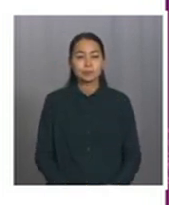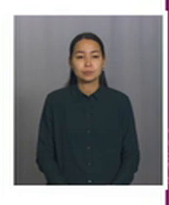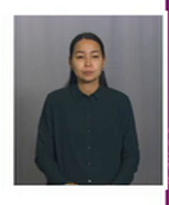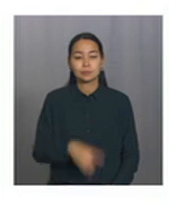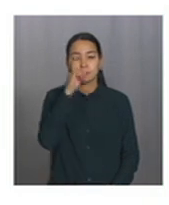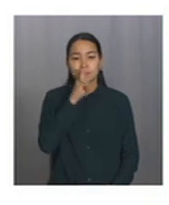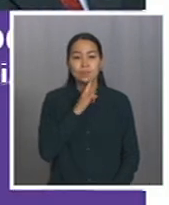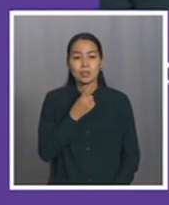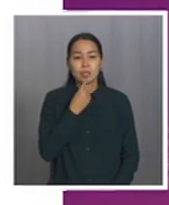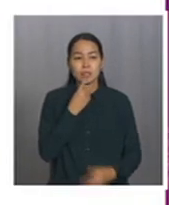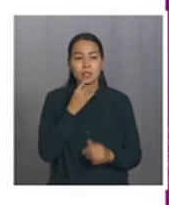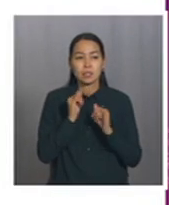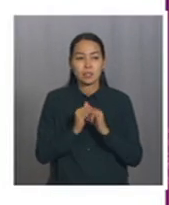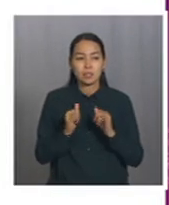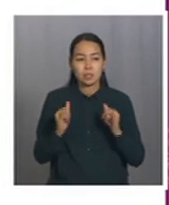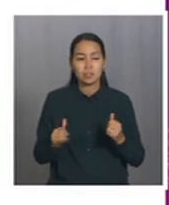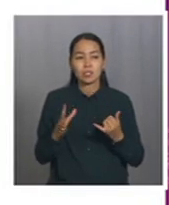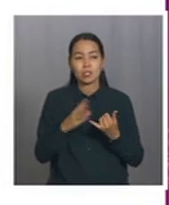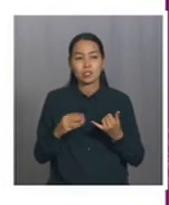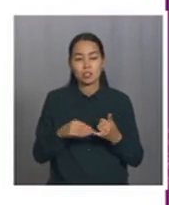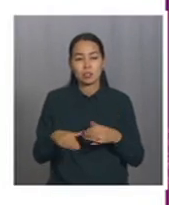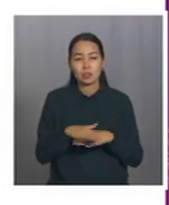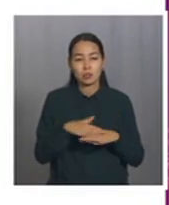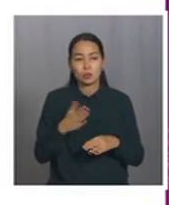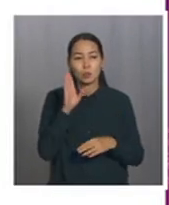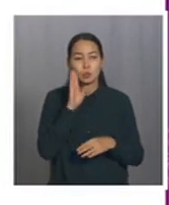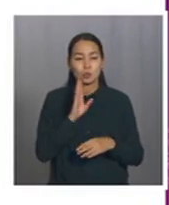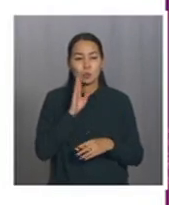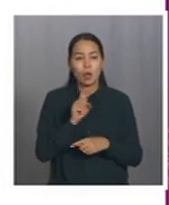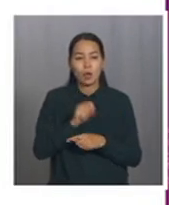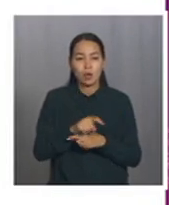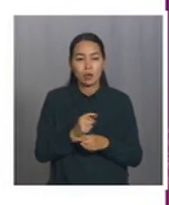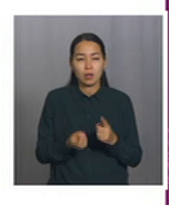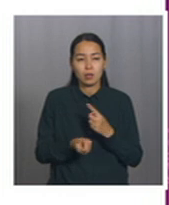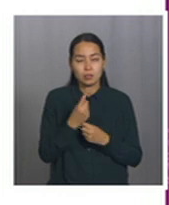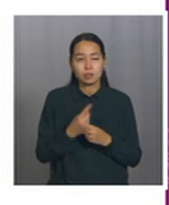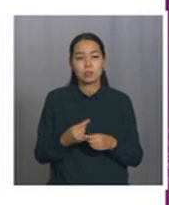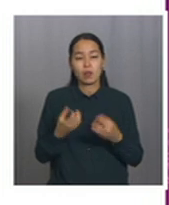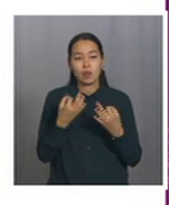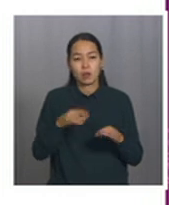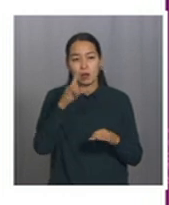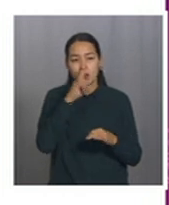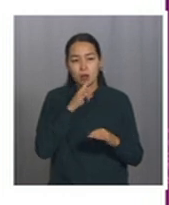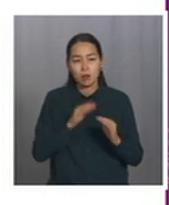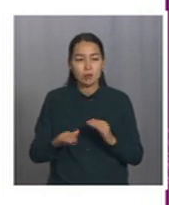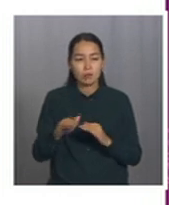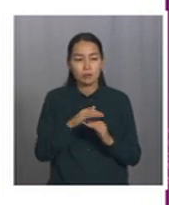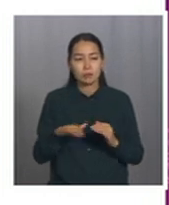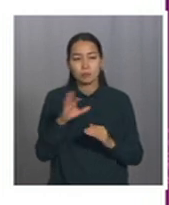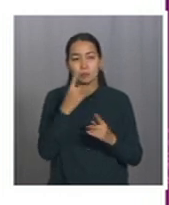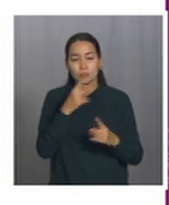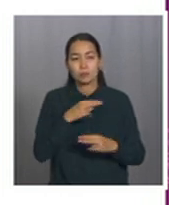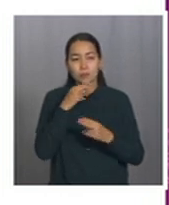тілінің дамуына жер жаралып, су аққалы бергі қалған қазақтың қосқан үлесі бір парада,